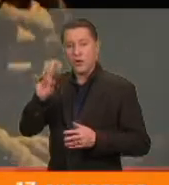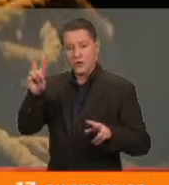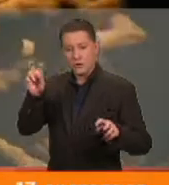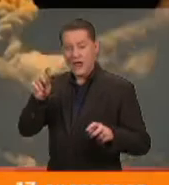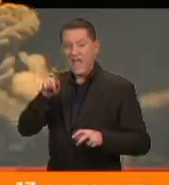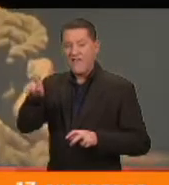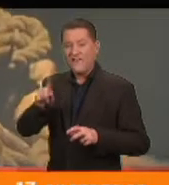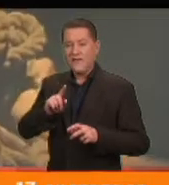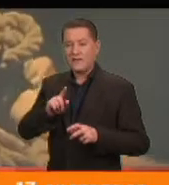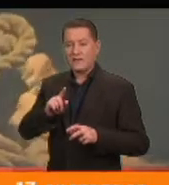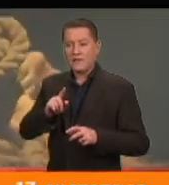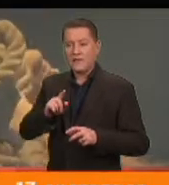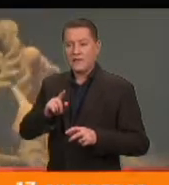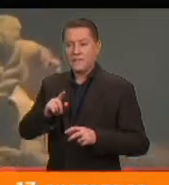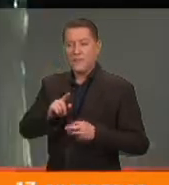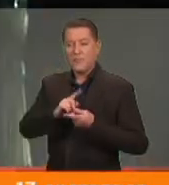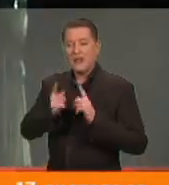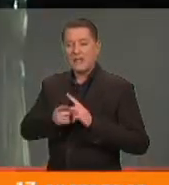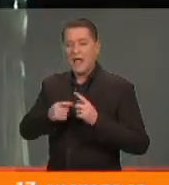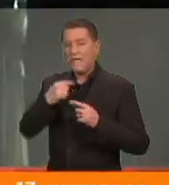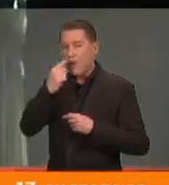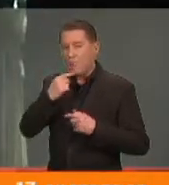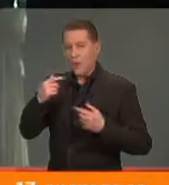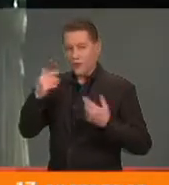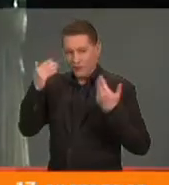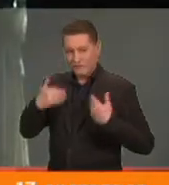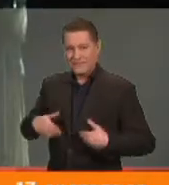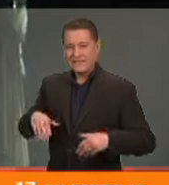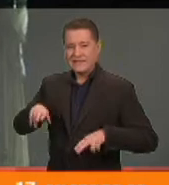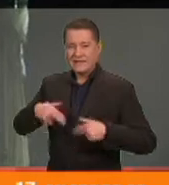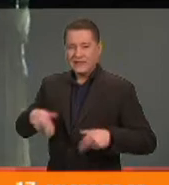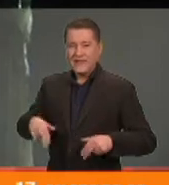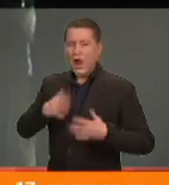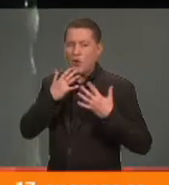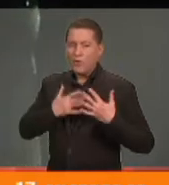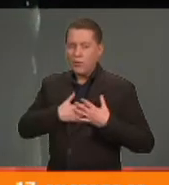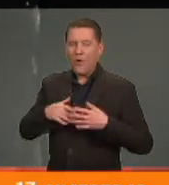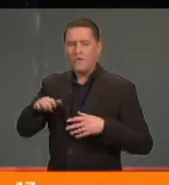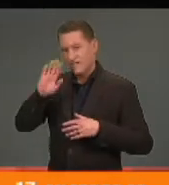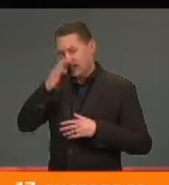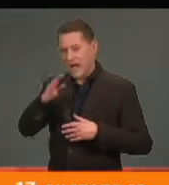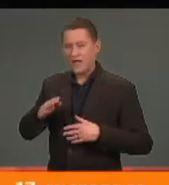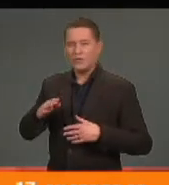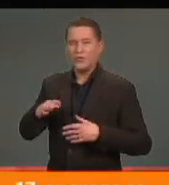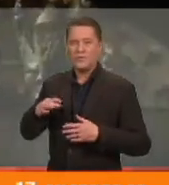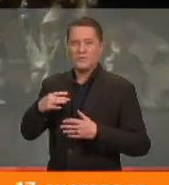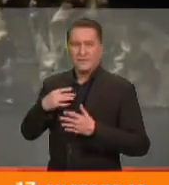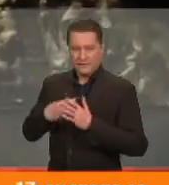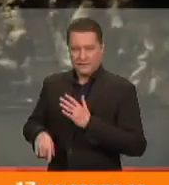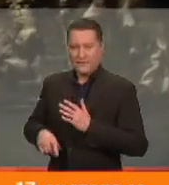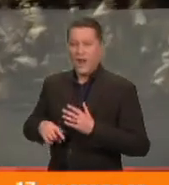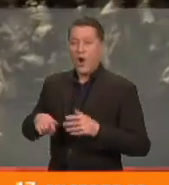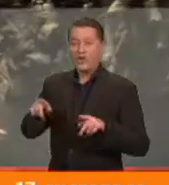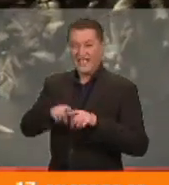Він переклав на мову тіла любов, дружбу, зраду та прощення. Ось такий вигляд має зрада.